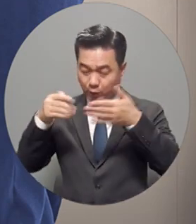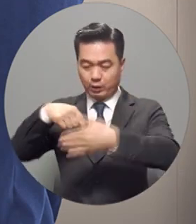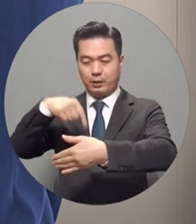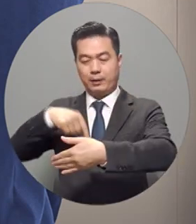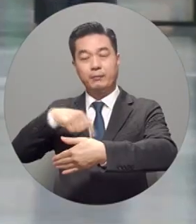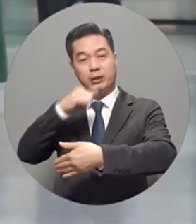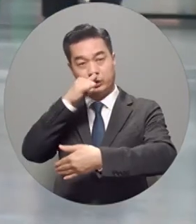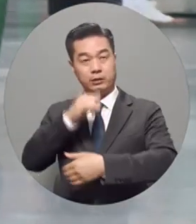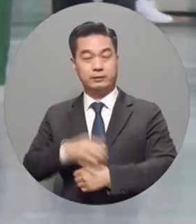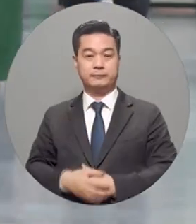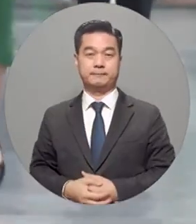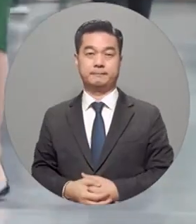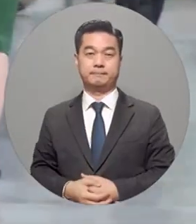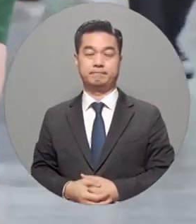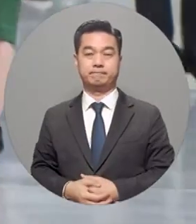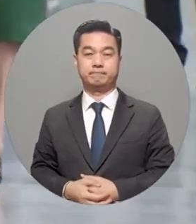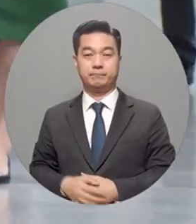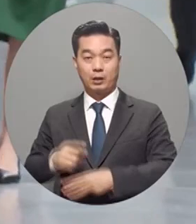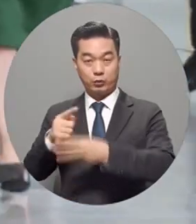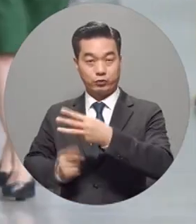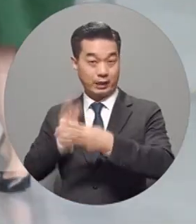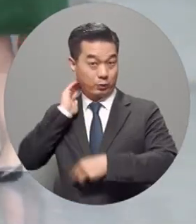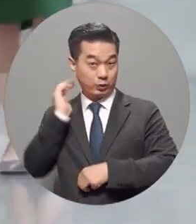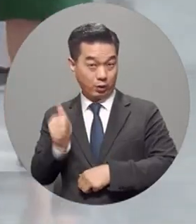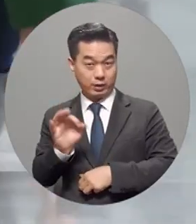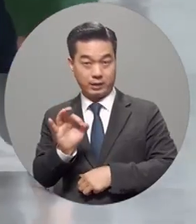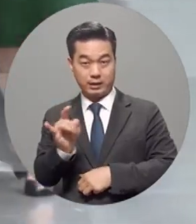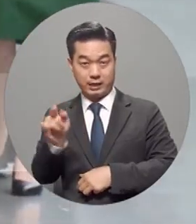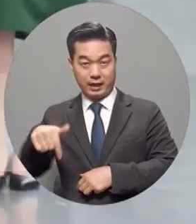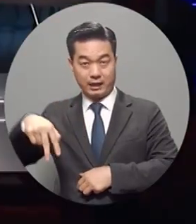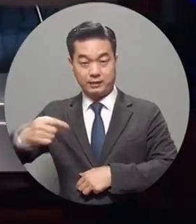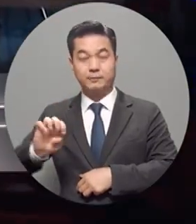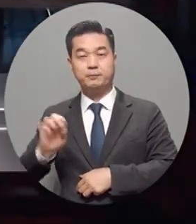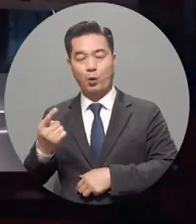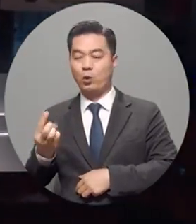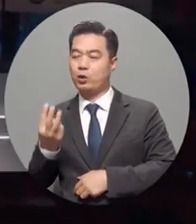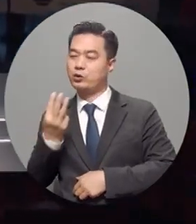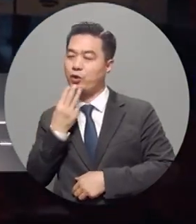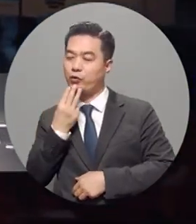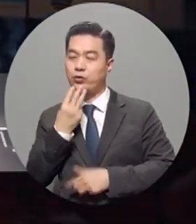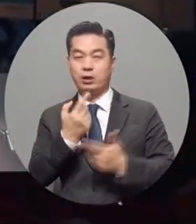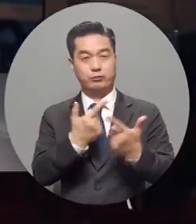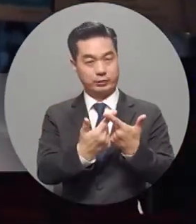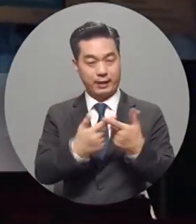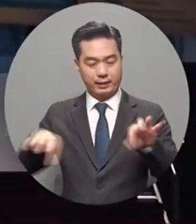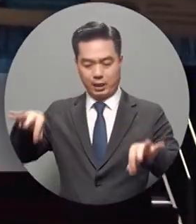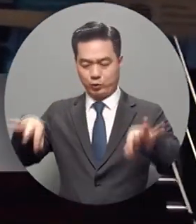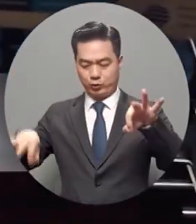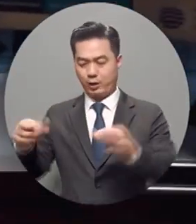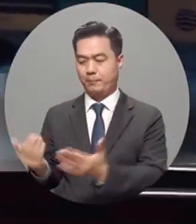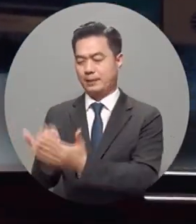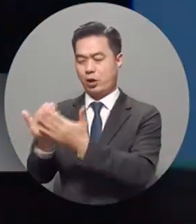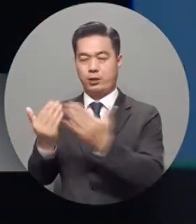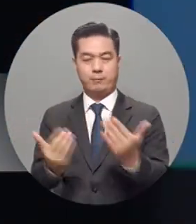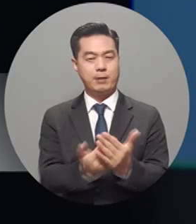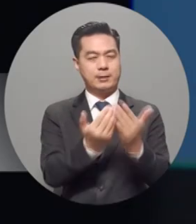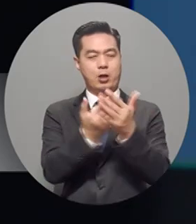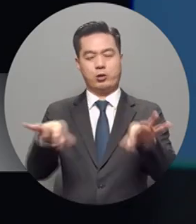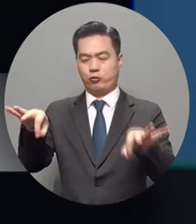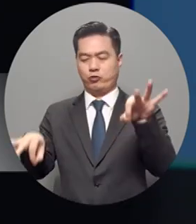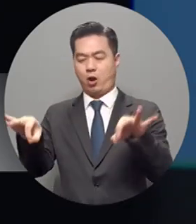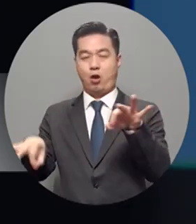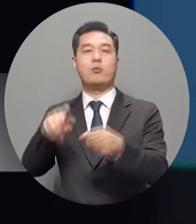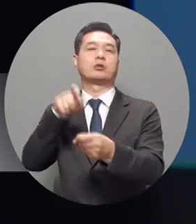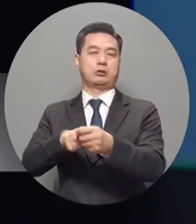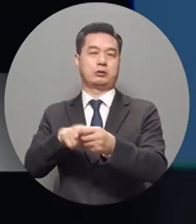나왔습니다. 윤 대통령은 엑스포가 서울, 부산 두 개 축으로 균형 발전을 추구하기 위한 것이었다며